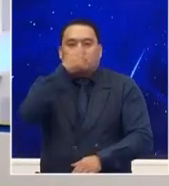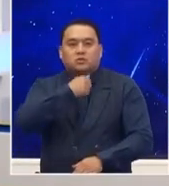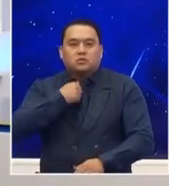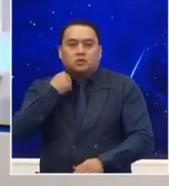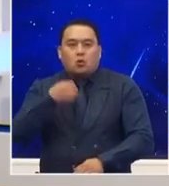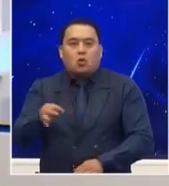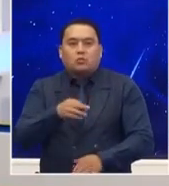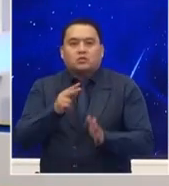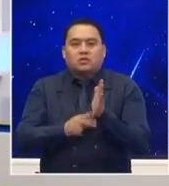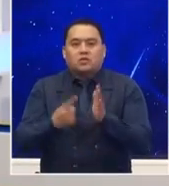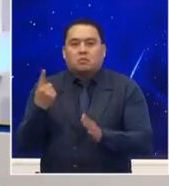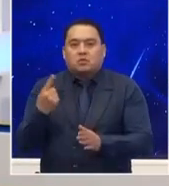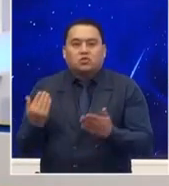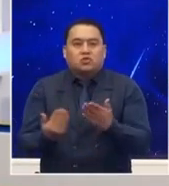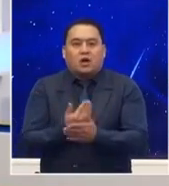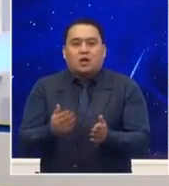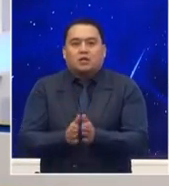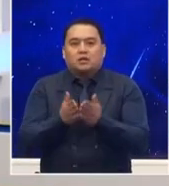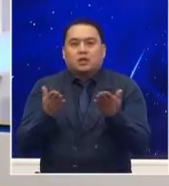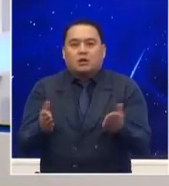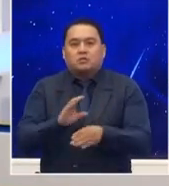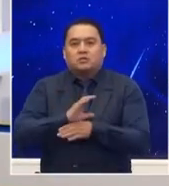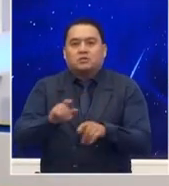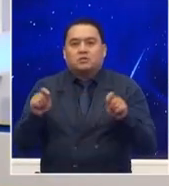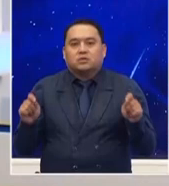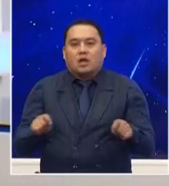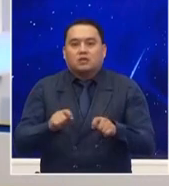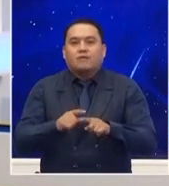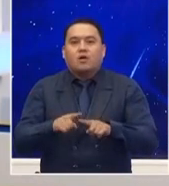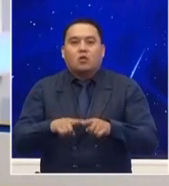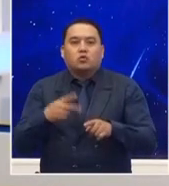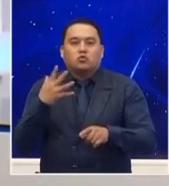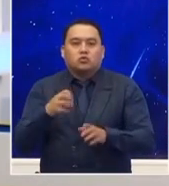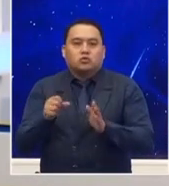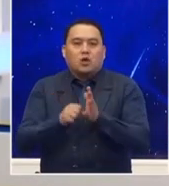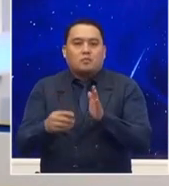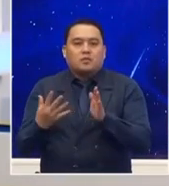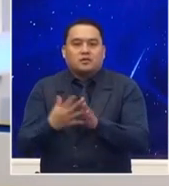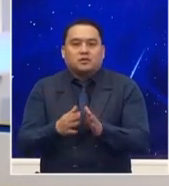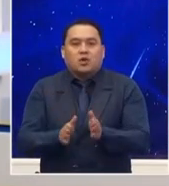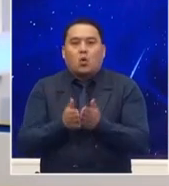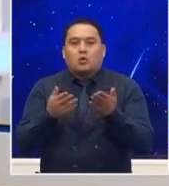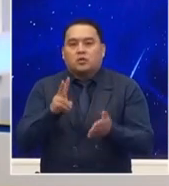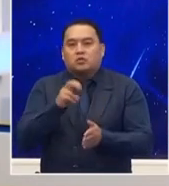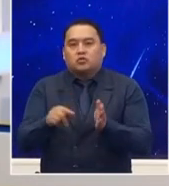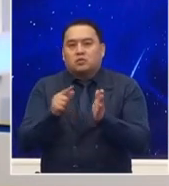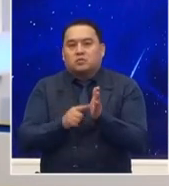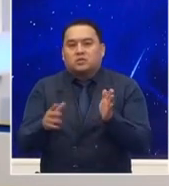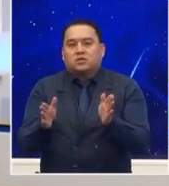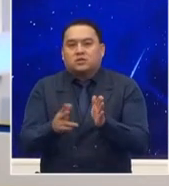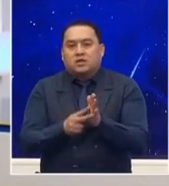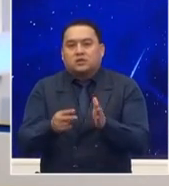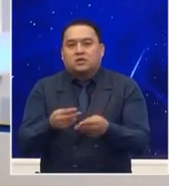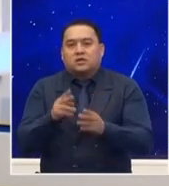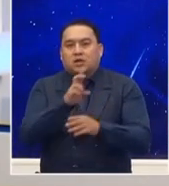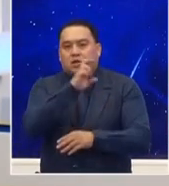Аралығында облыста 81 жаңа кітап шығарылды. 359 мыңнан астам тың туынды өңірдегі 278 кітапханаға